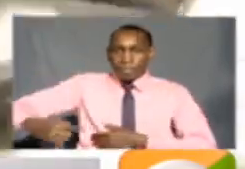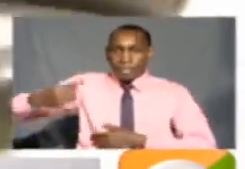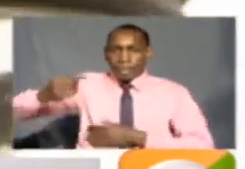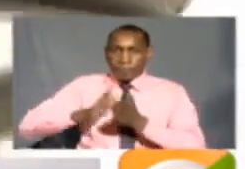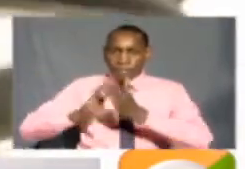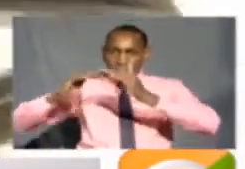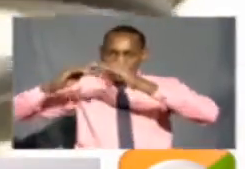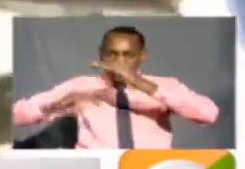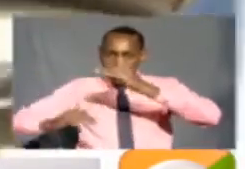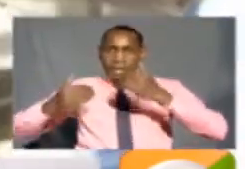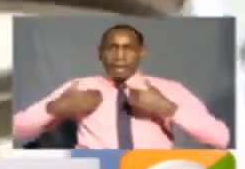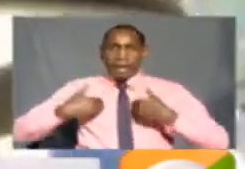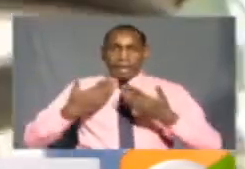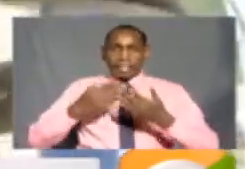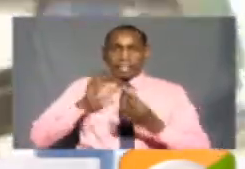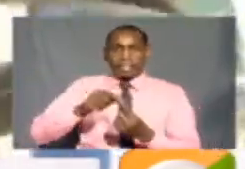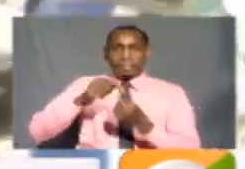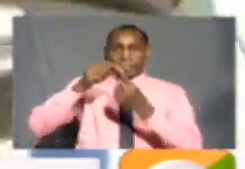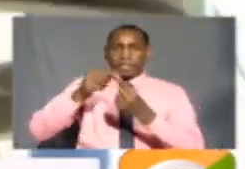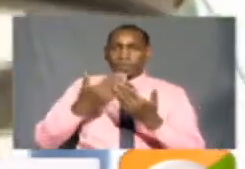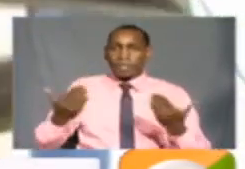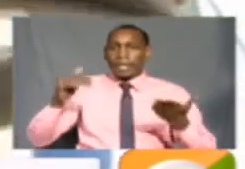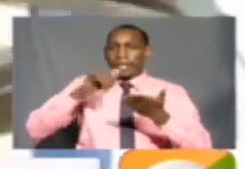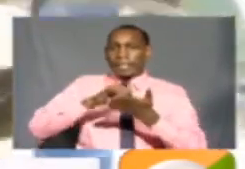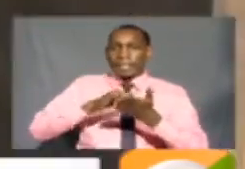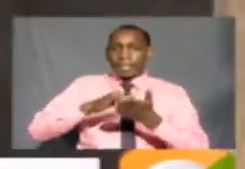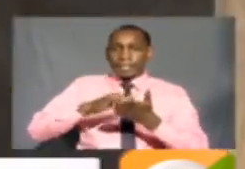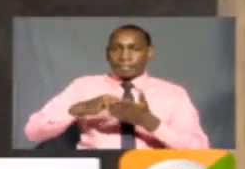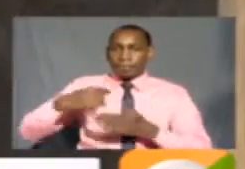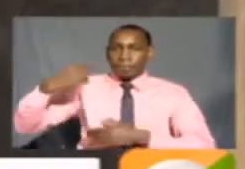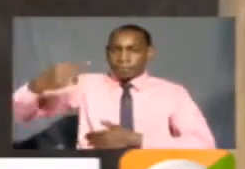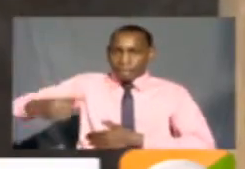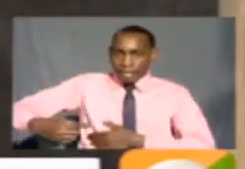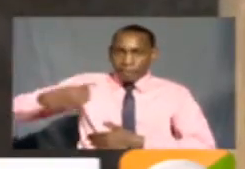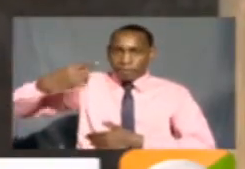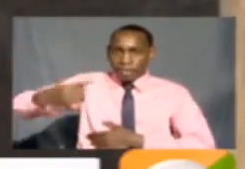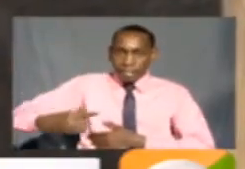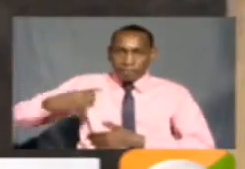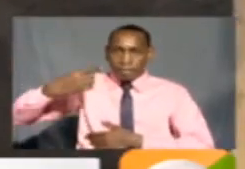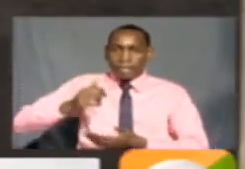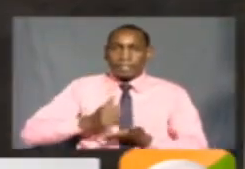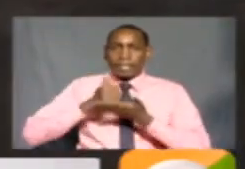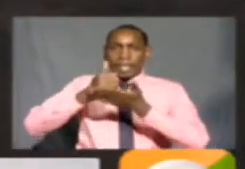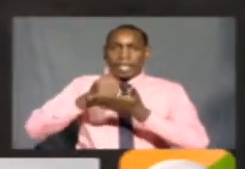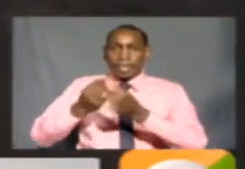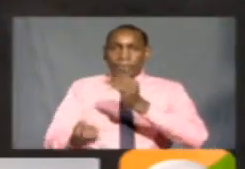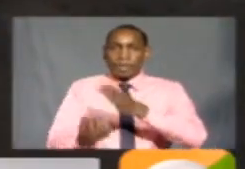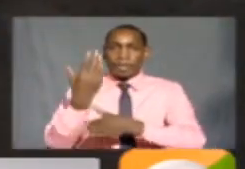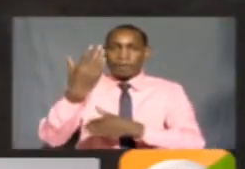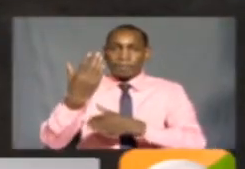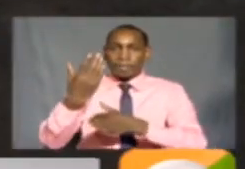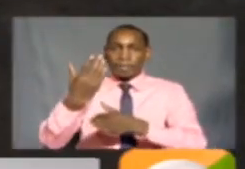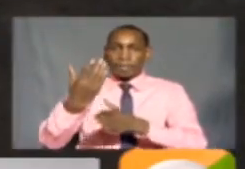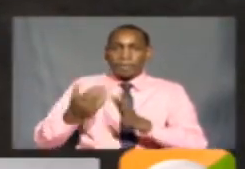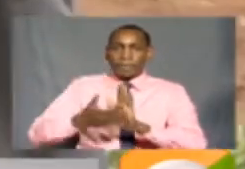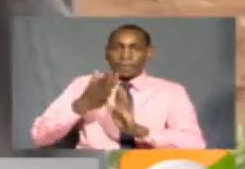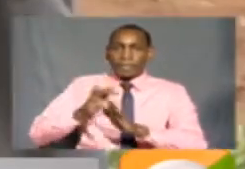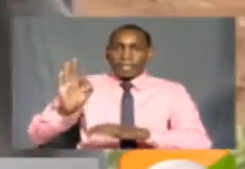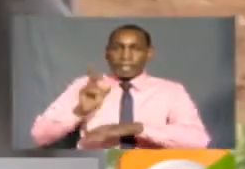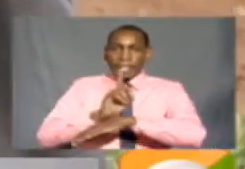wa chini ukiwa na kifaa maalum kinachozungusha pipa hilo na kusaidia kutoa manyoya kwa dakika